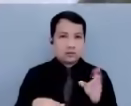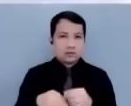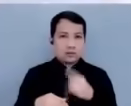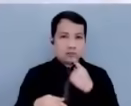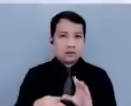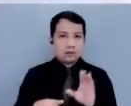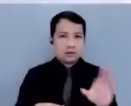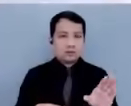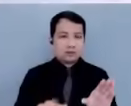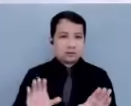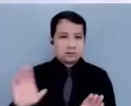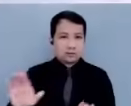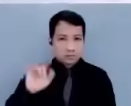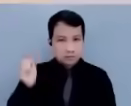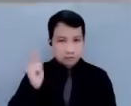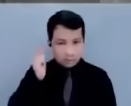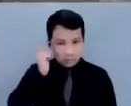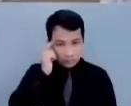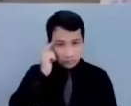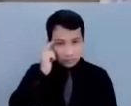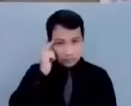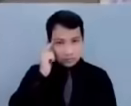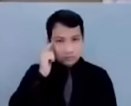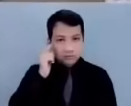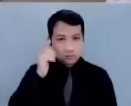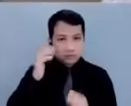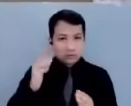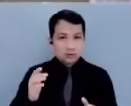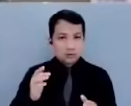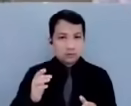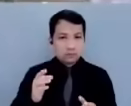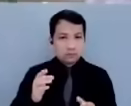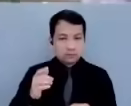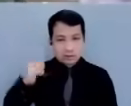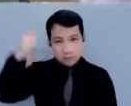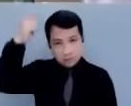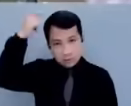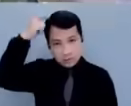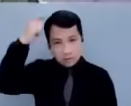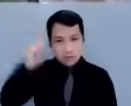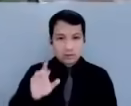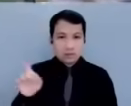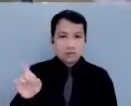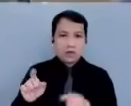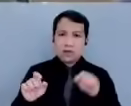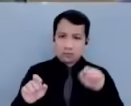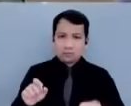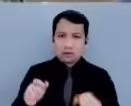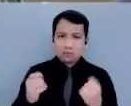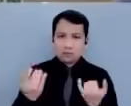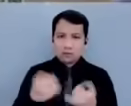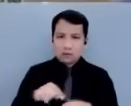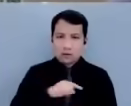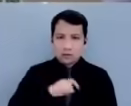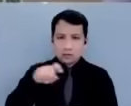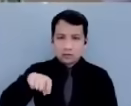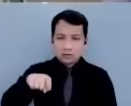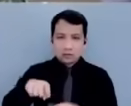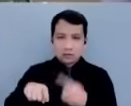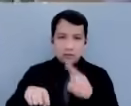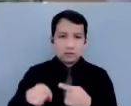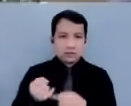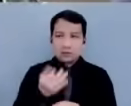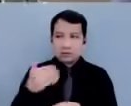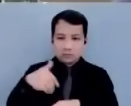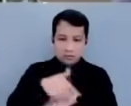ang mismong gobernadora ng Batanes. Kailangan din namin talaga yun dahil kami pag may ma-assign dito, iilan lang